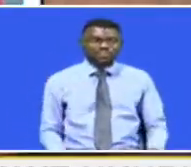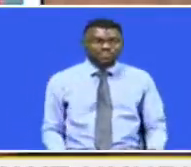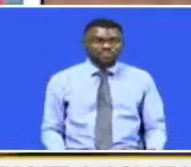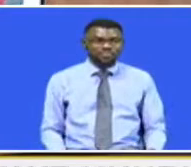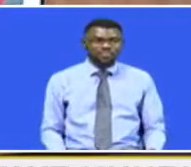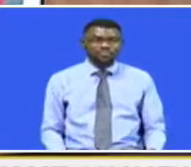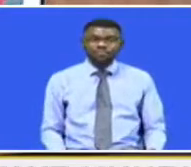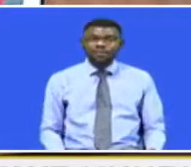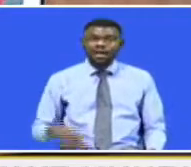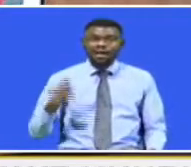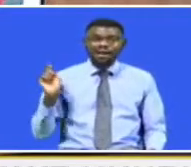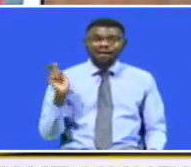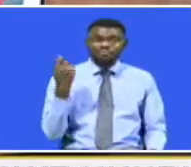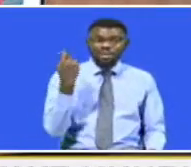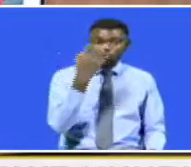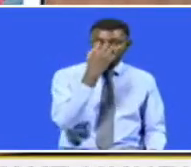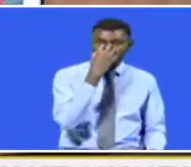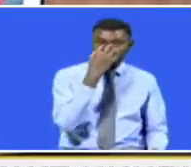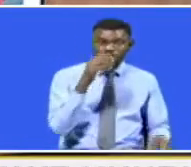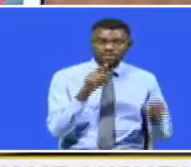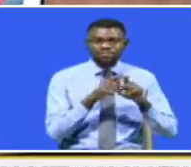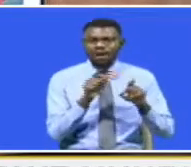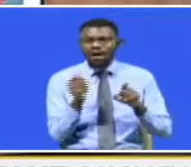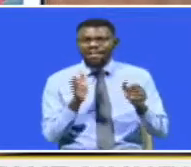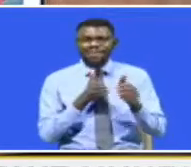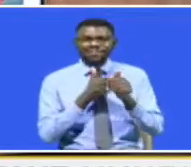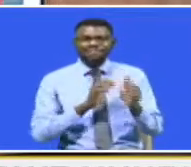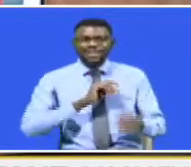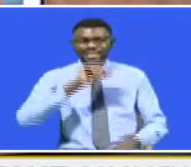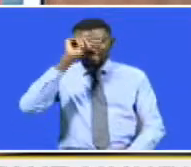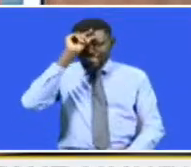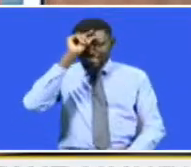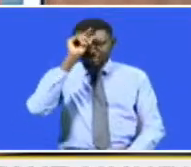Na Rais William Ruto pamoja na viongozi wengine serikalini